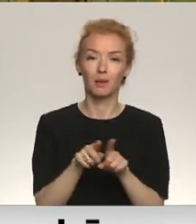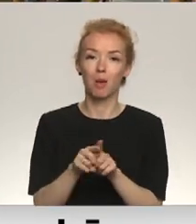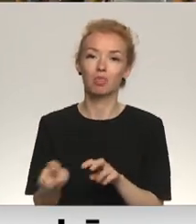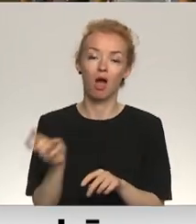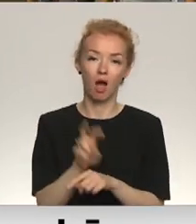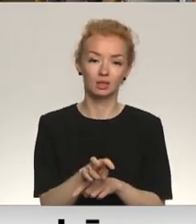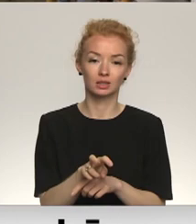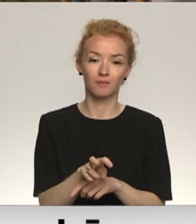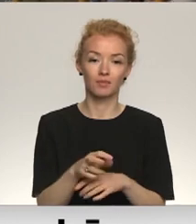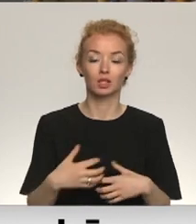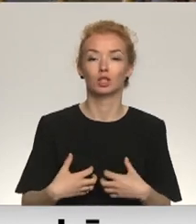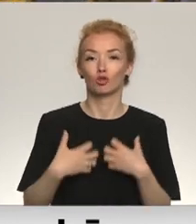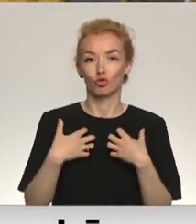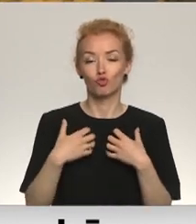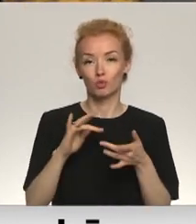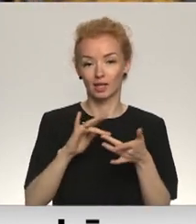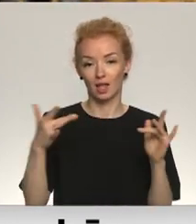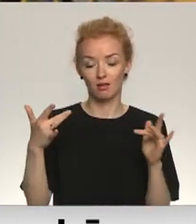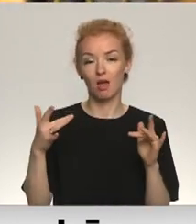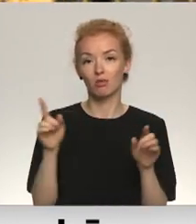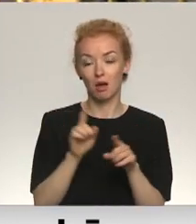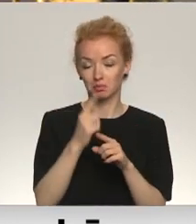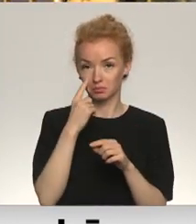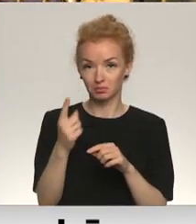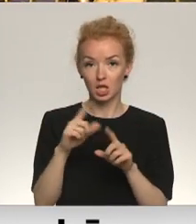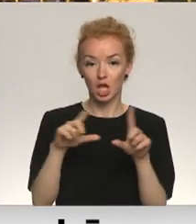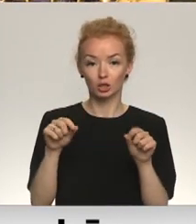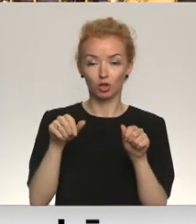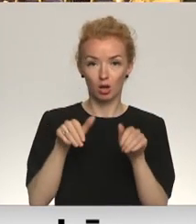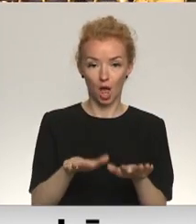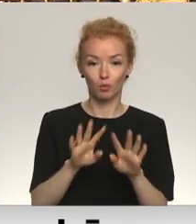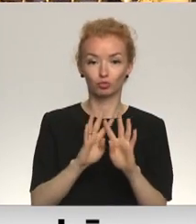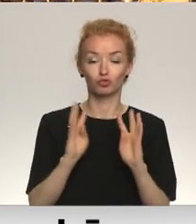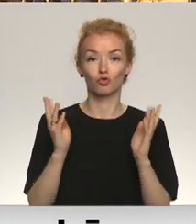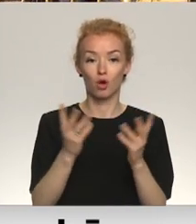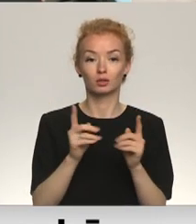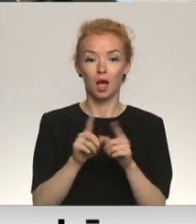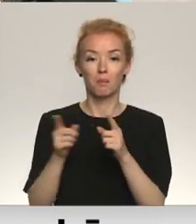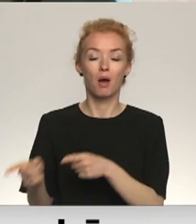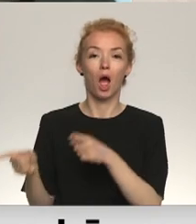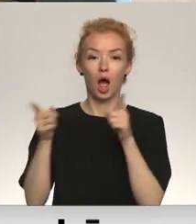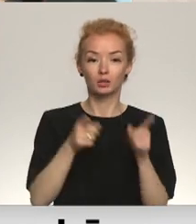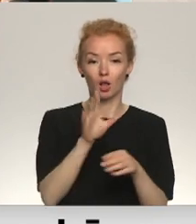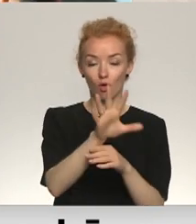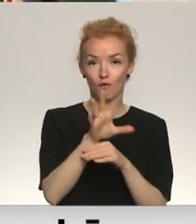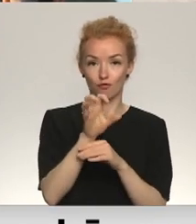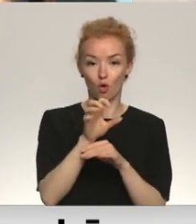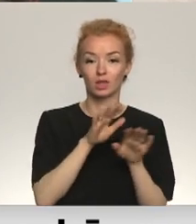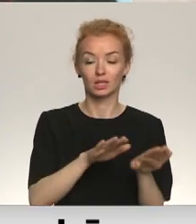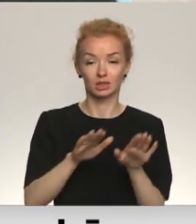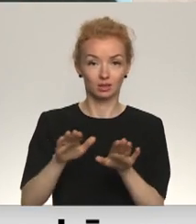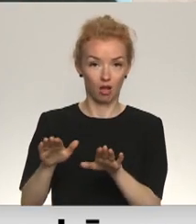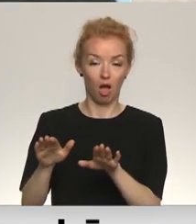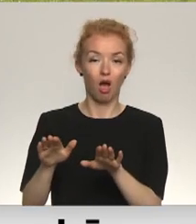nāksim. Sašutuma sociālajos tīklos izsauc iestāžu lēmums aiz policijas žoga pārcelt laukumā izvietoto foto izstāda ar ainām no